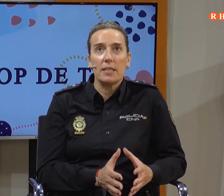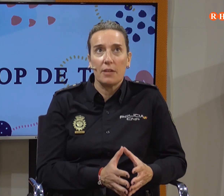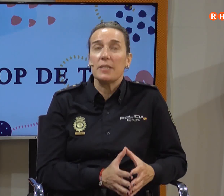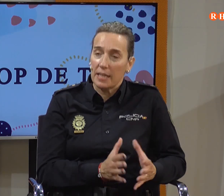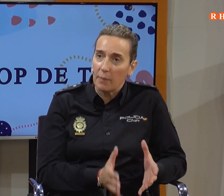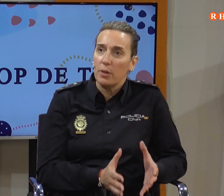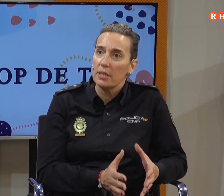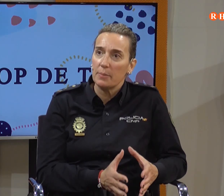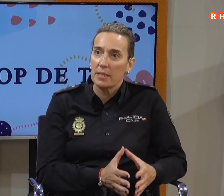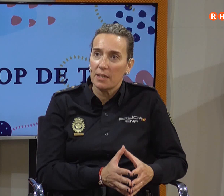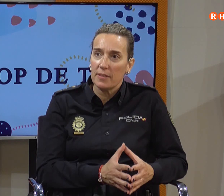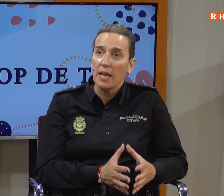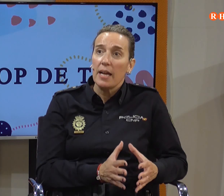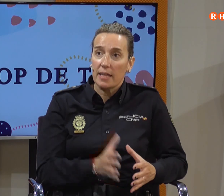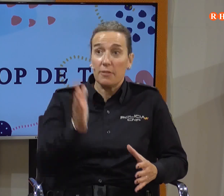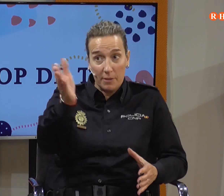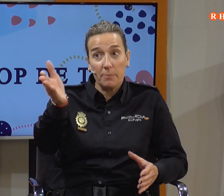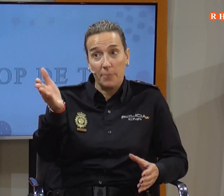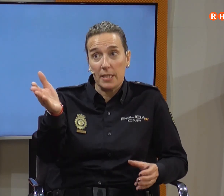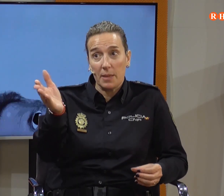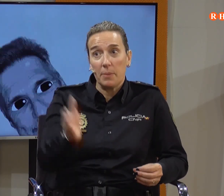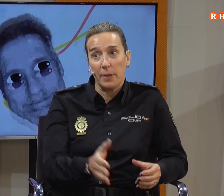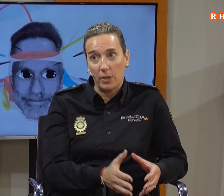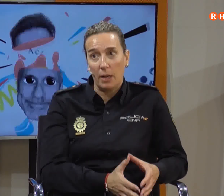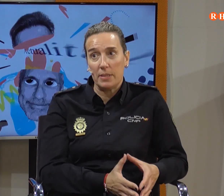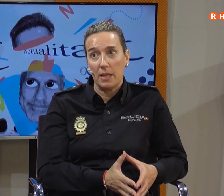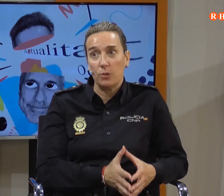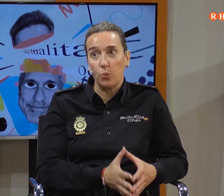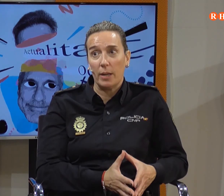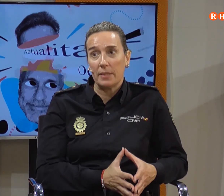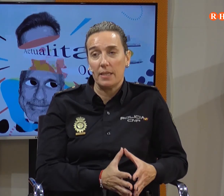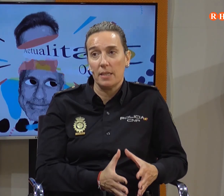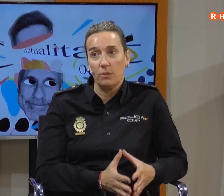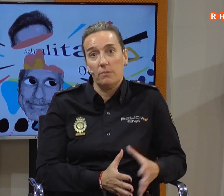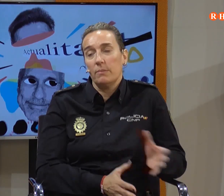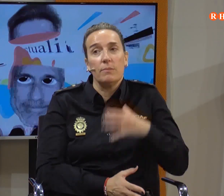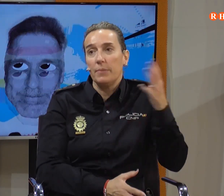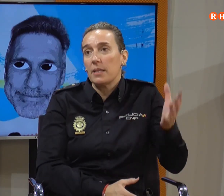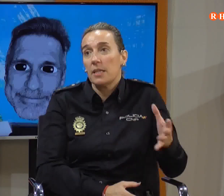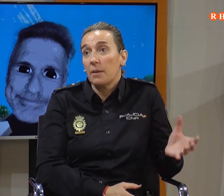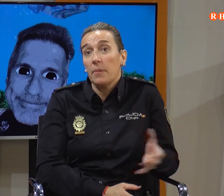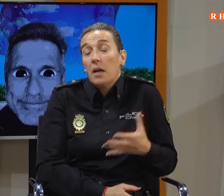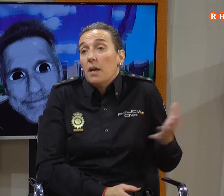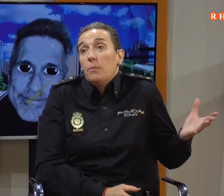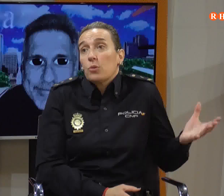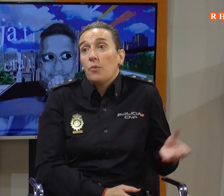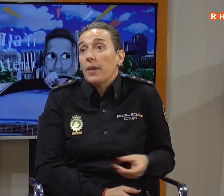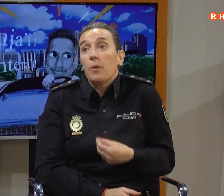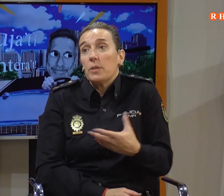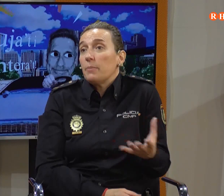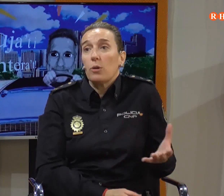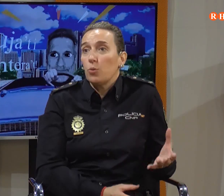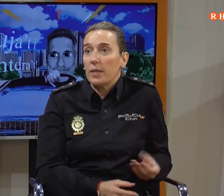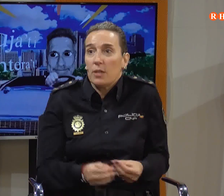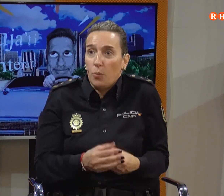la majoria de les estafes, hi ha moltíssimes estafes que se fan precisament per lo que acabes de dir tu ara mateixa, no? Viatgem, ens confiem,